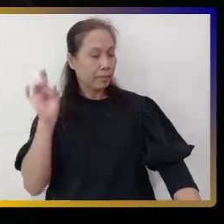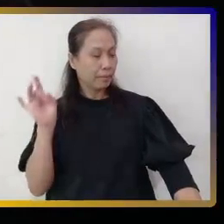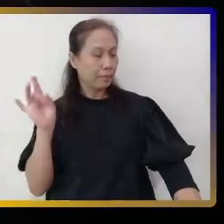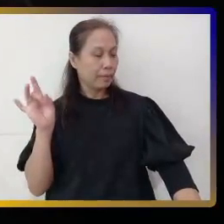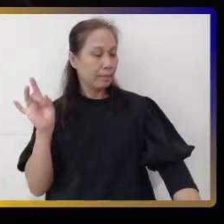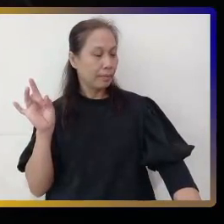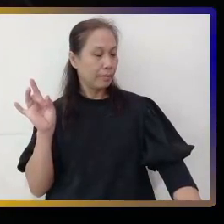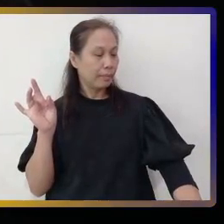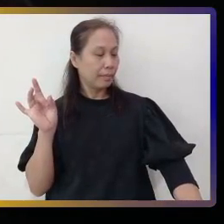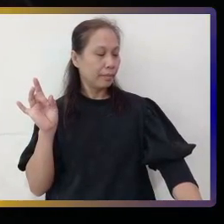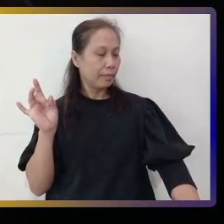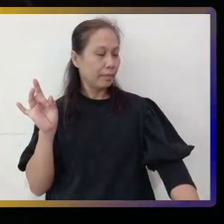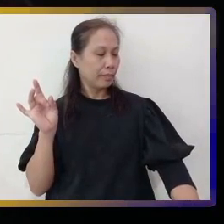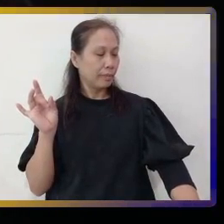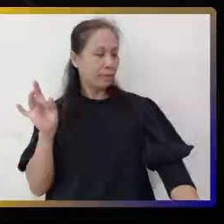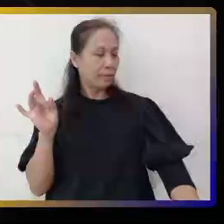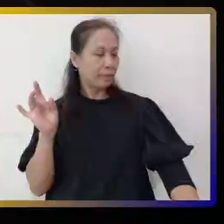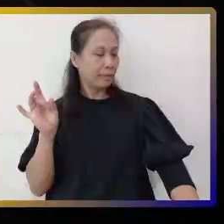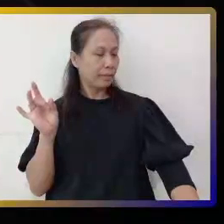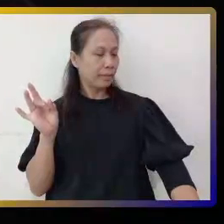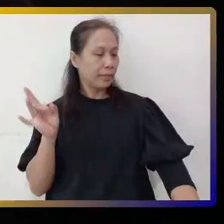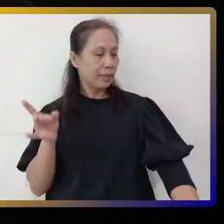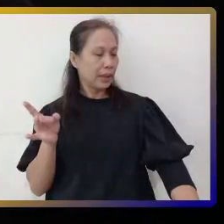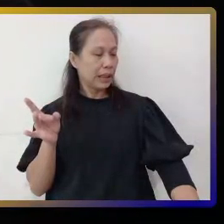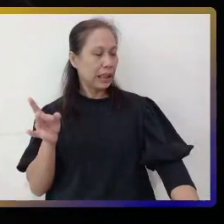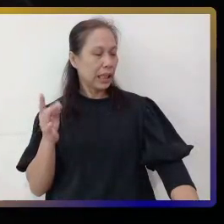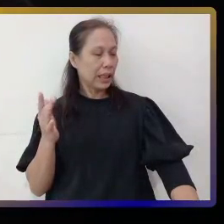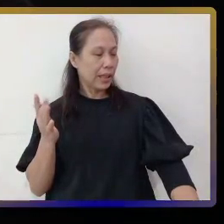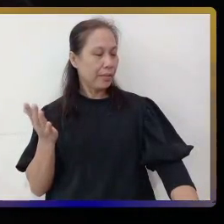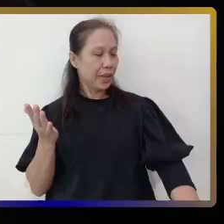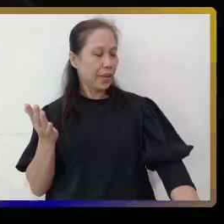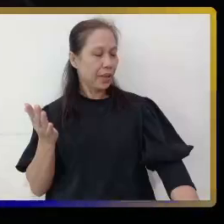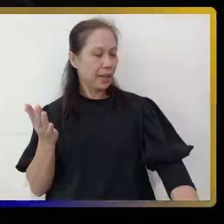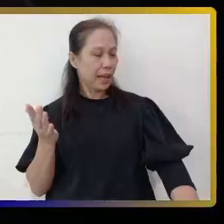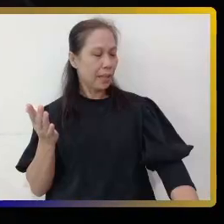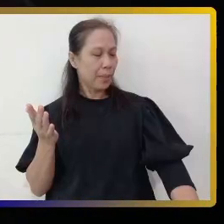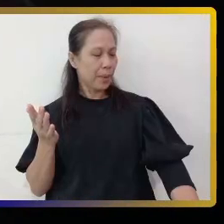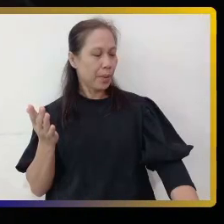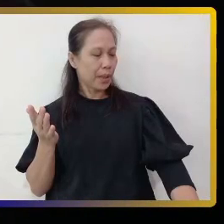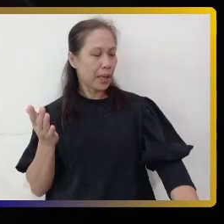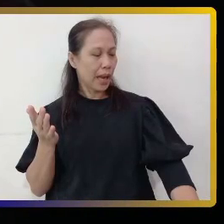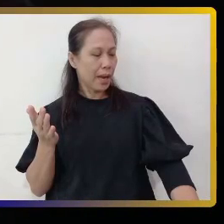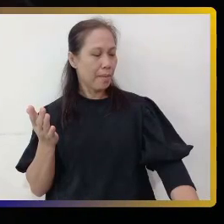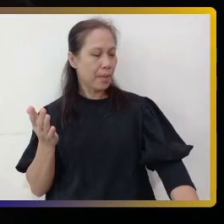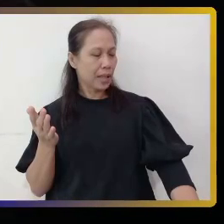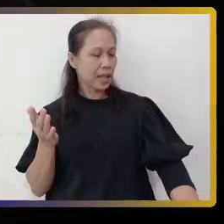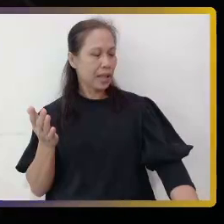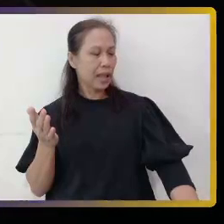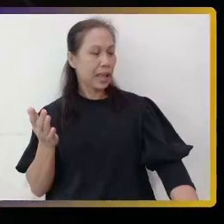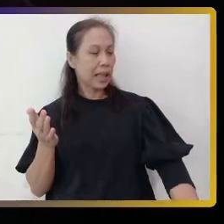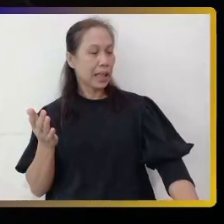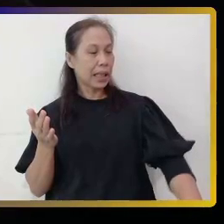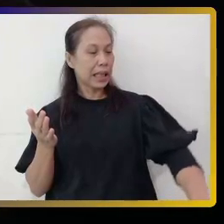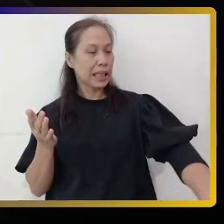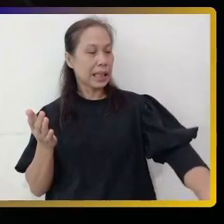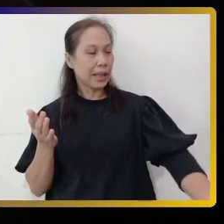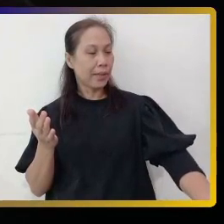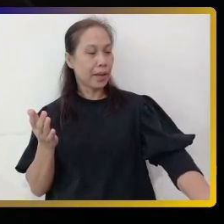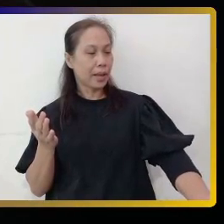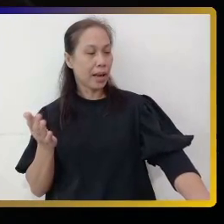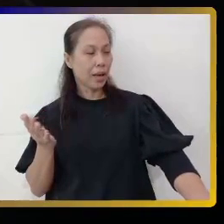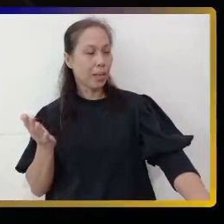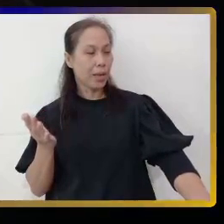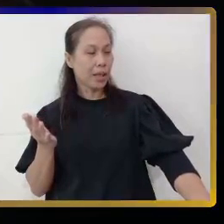if he offer that blind for sacrifice is it not evil and if you offer the lame and sick is it not